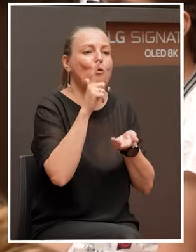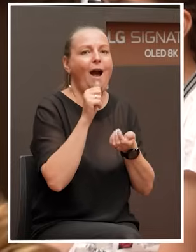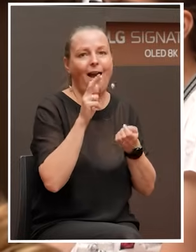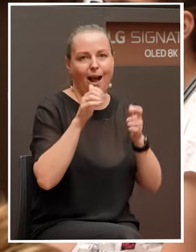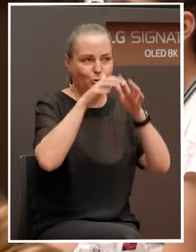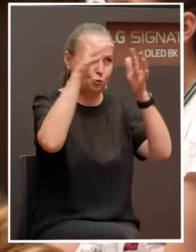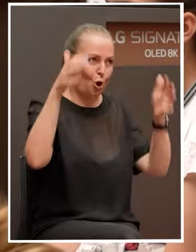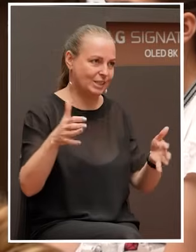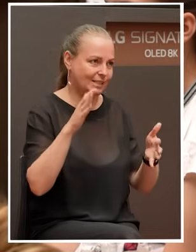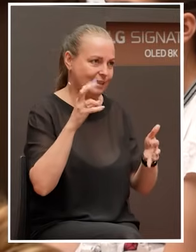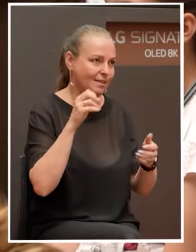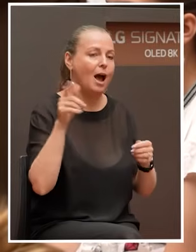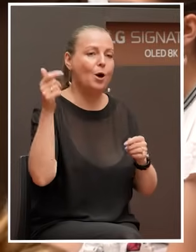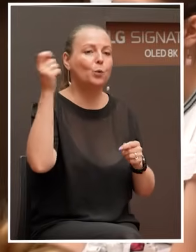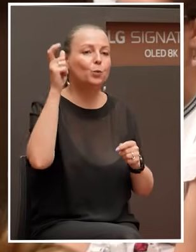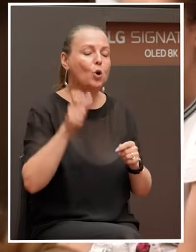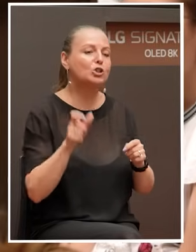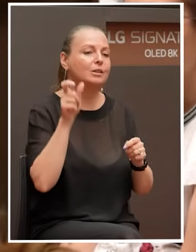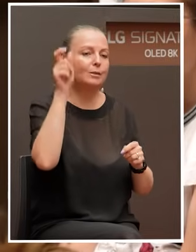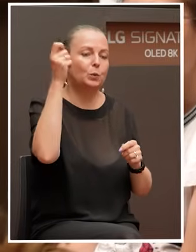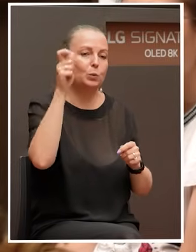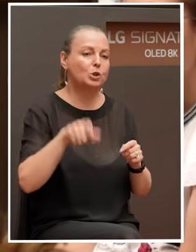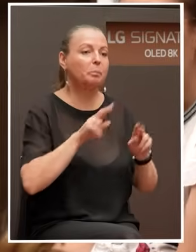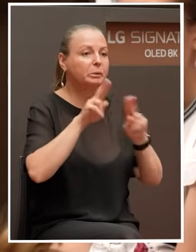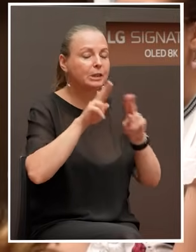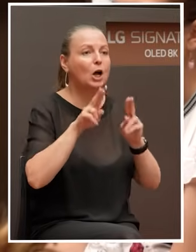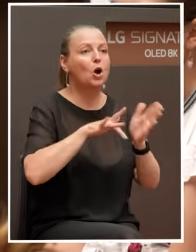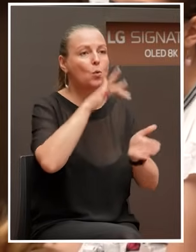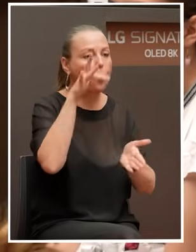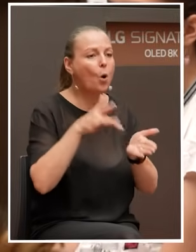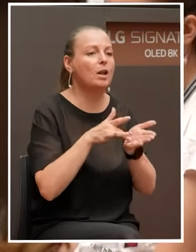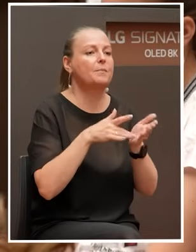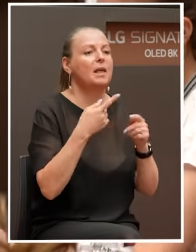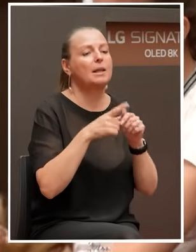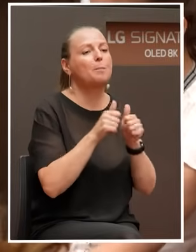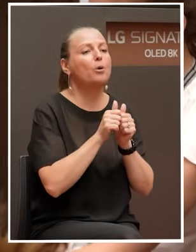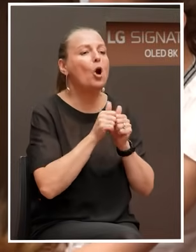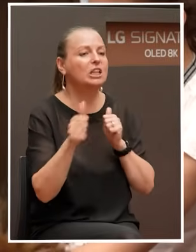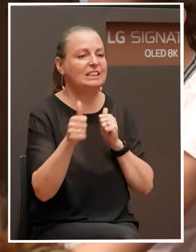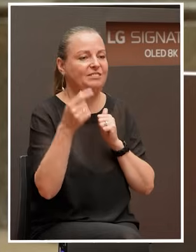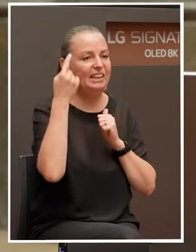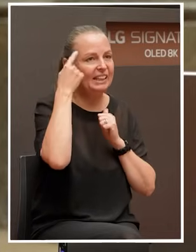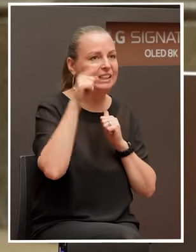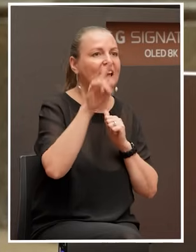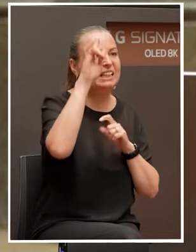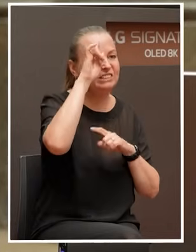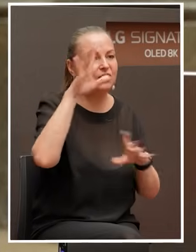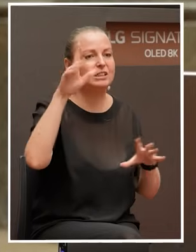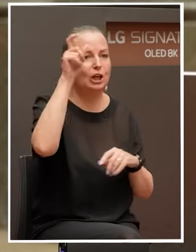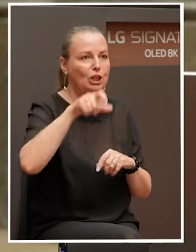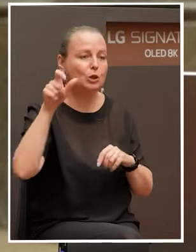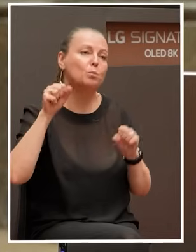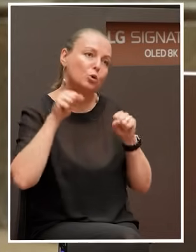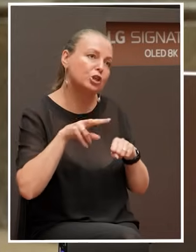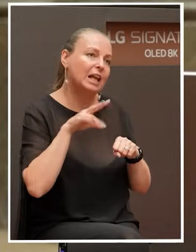хотя художники все равно писали город, да, вот это прогрессивные какие-то вот идеи известных личностей.